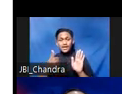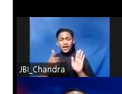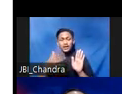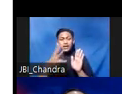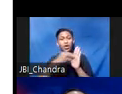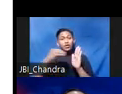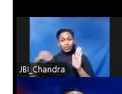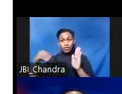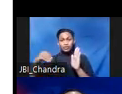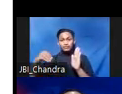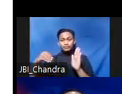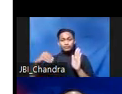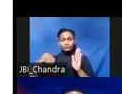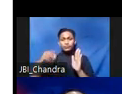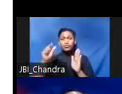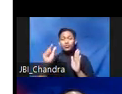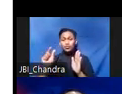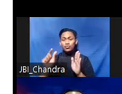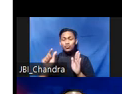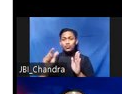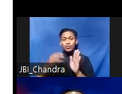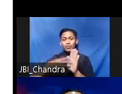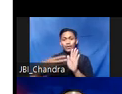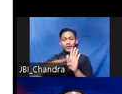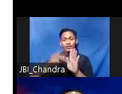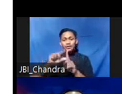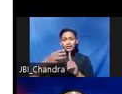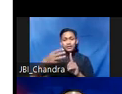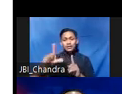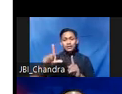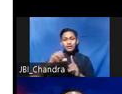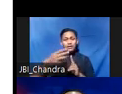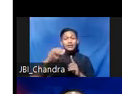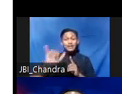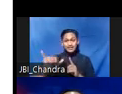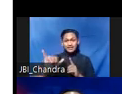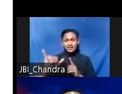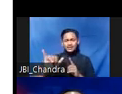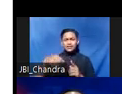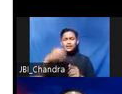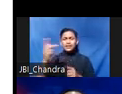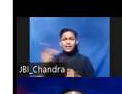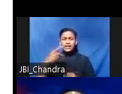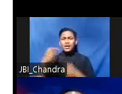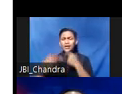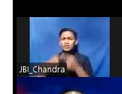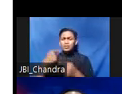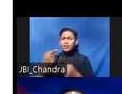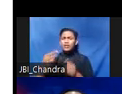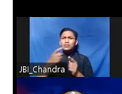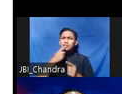untuk untuk khusus untuk mendeley Pada kesempatan ini kita nanti mendatangkan tentang mendeley desktop ya karena nanti ada